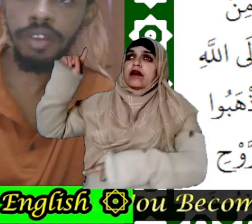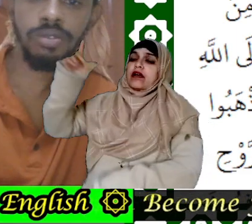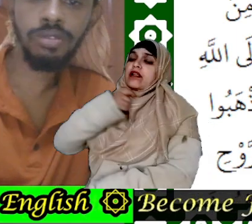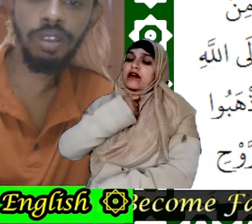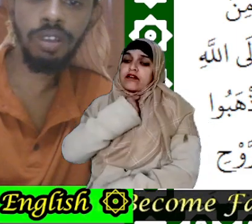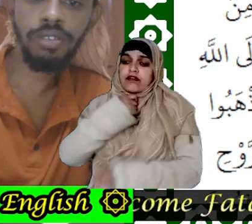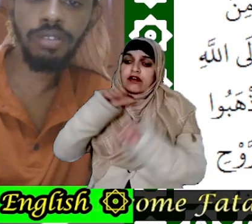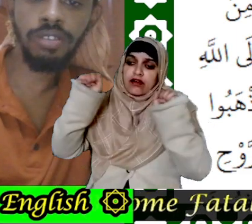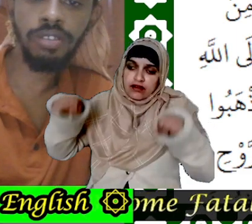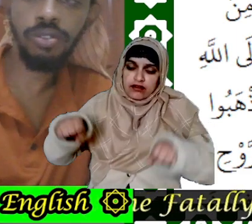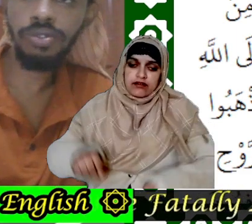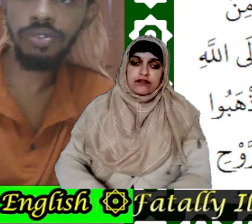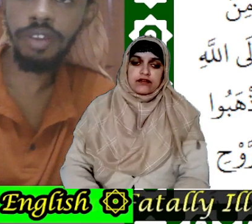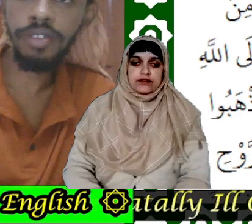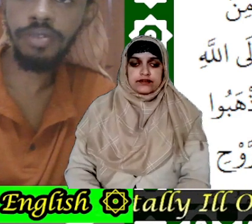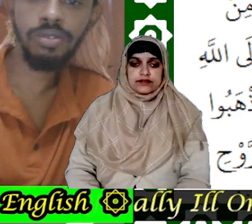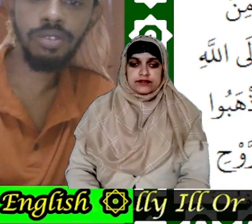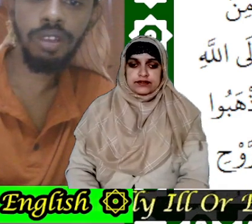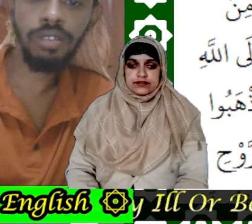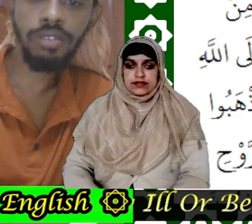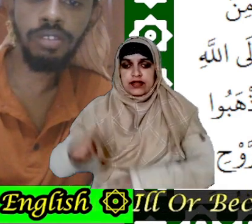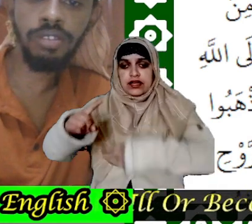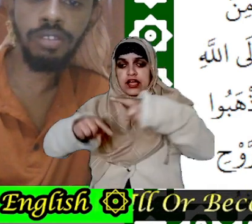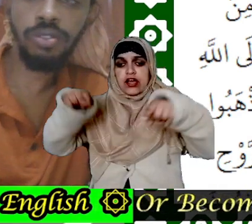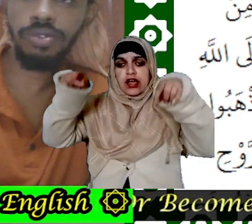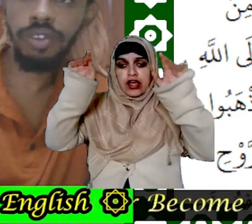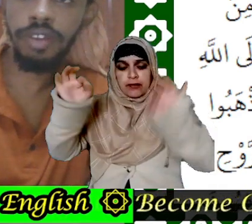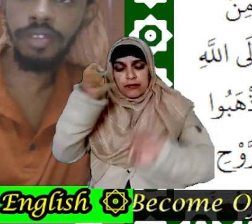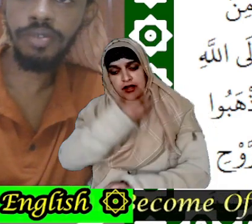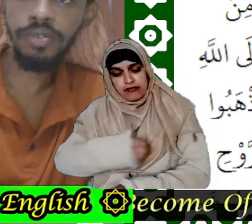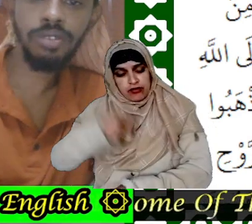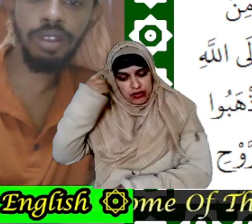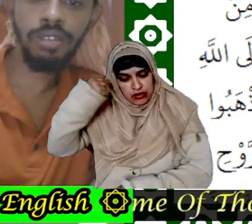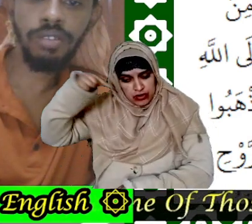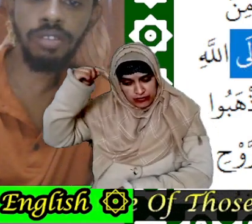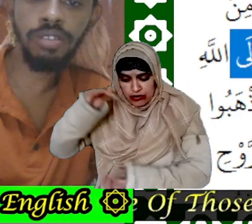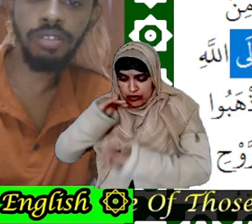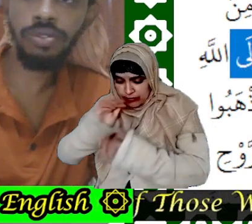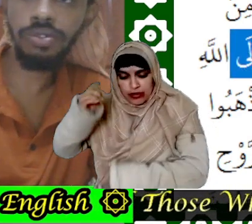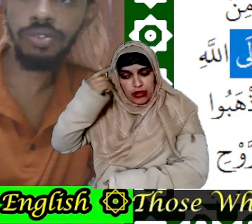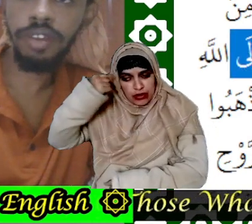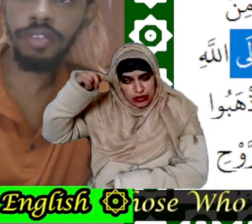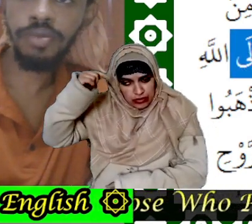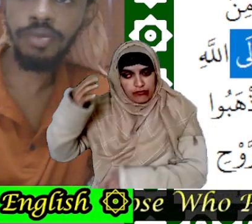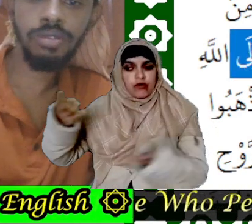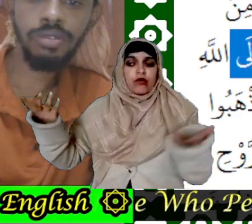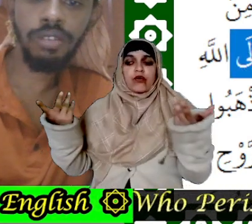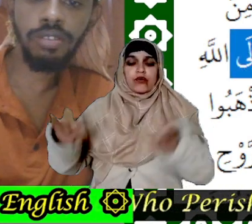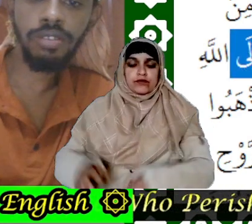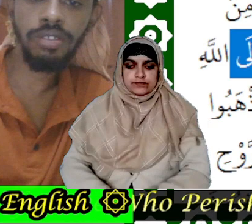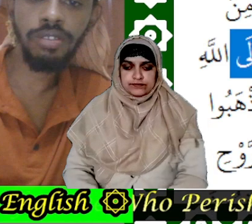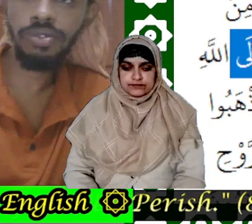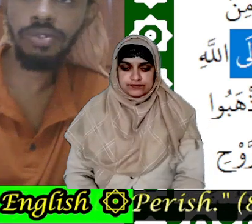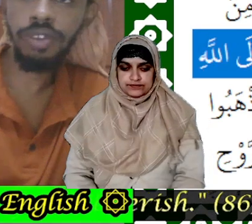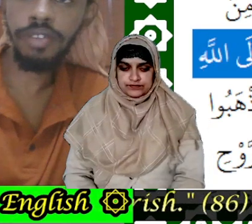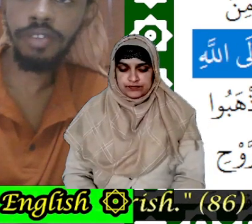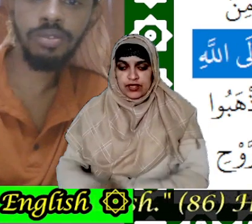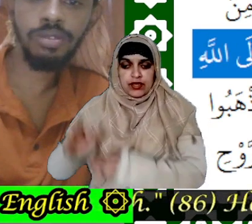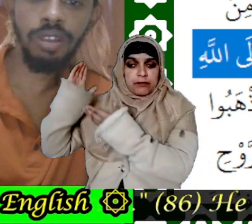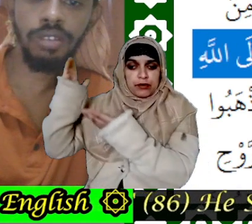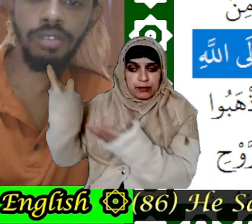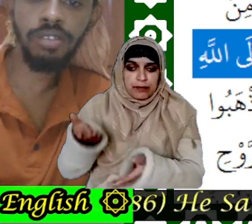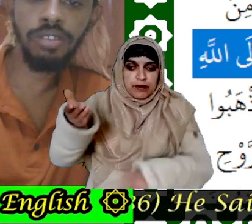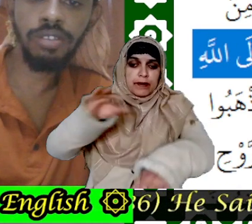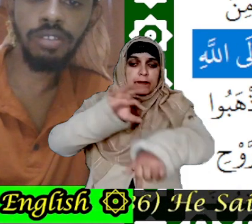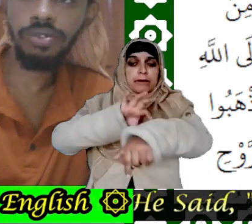أشكو حنين همدو بثي جبا يا دخيا حنين همدو وحزني جيت مطلق مهم